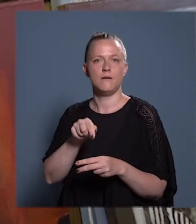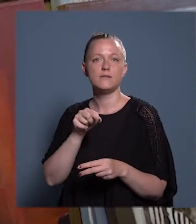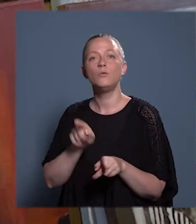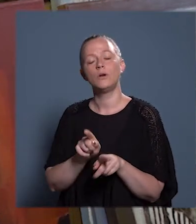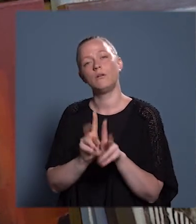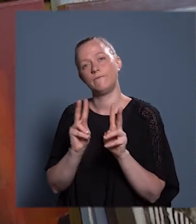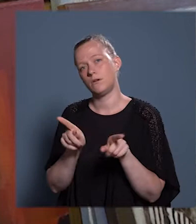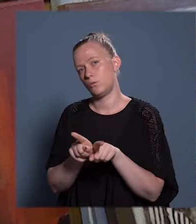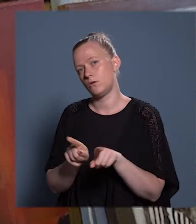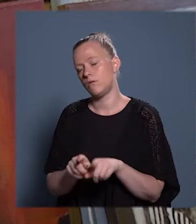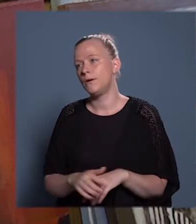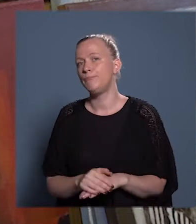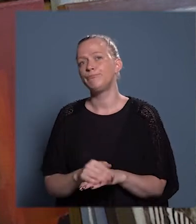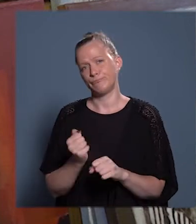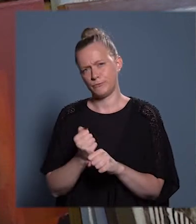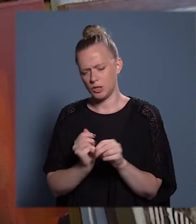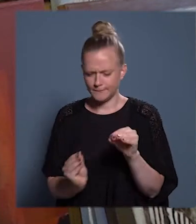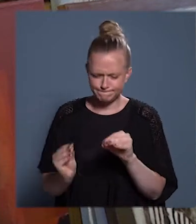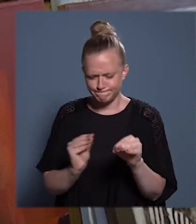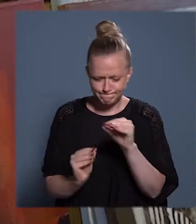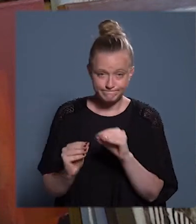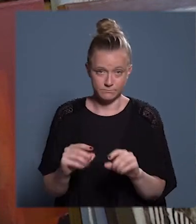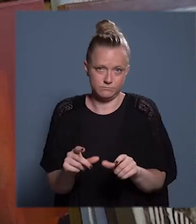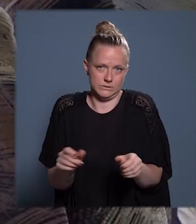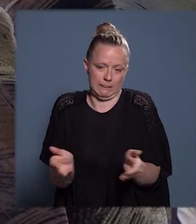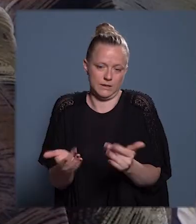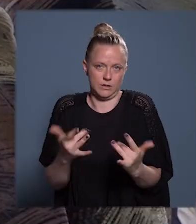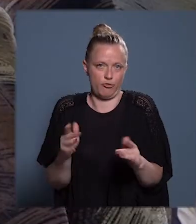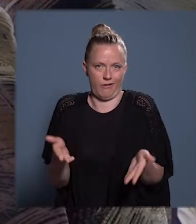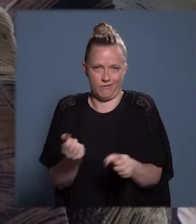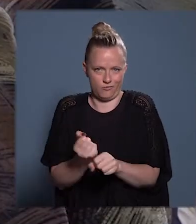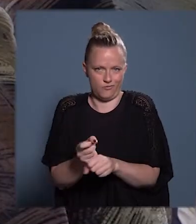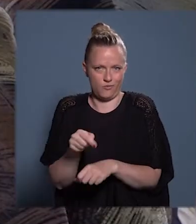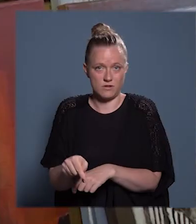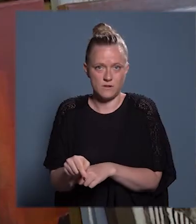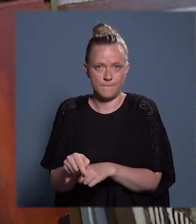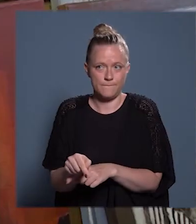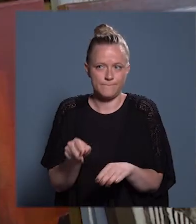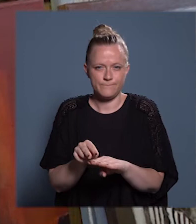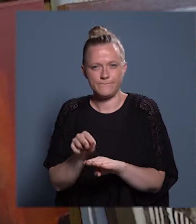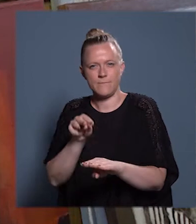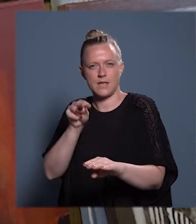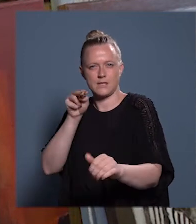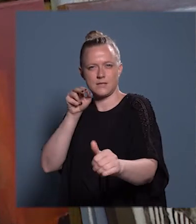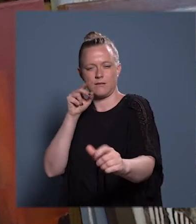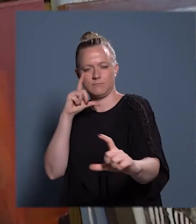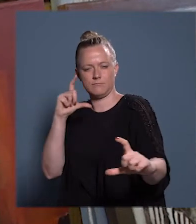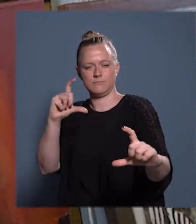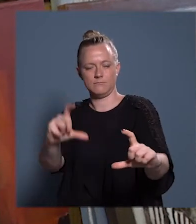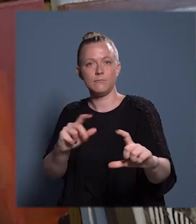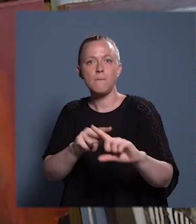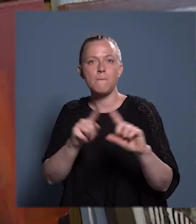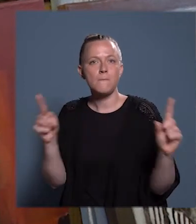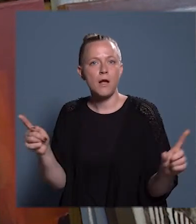hogy amikor csinálom, ugye kicsi a hely, ahol dolgozom, és akkor amikor megnézem messziről, akkor egész mást látok,